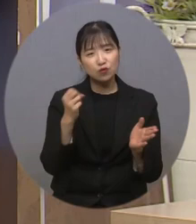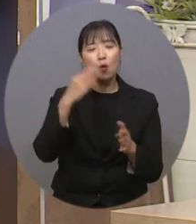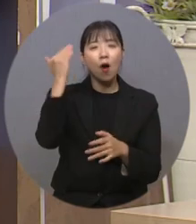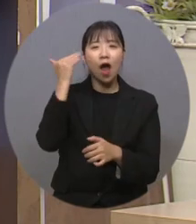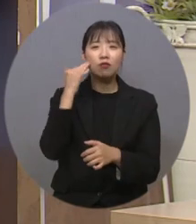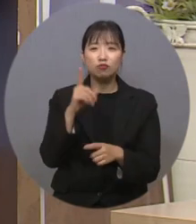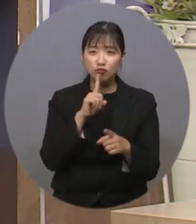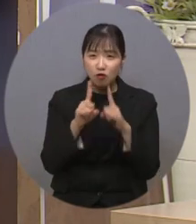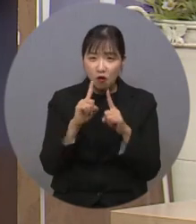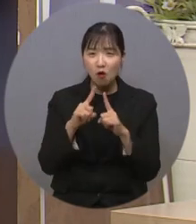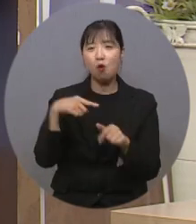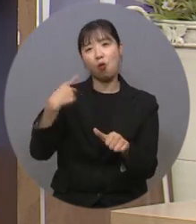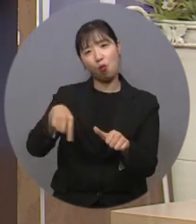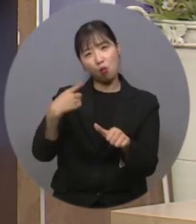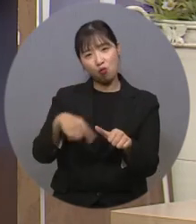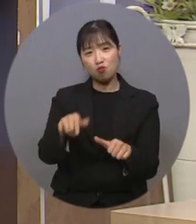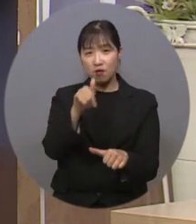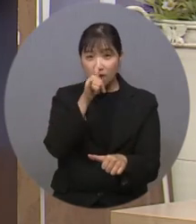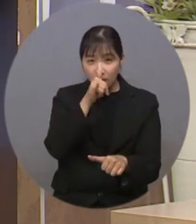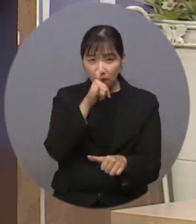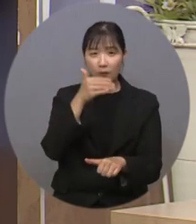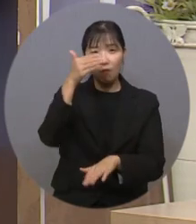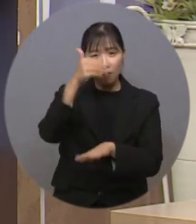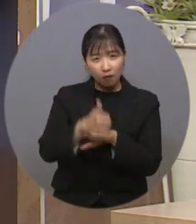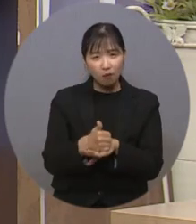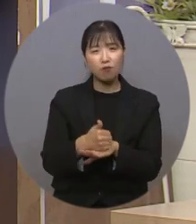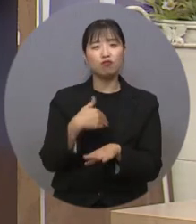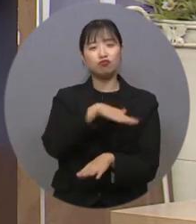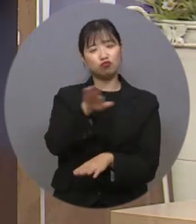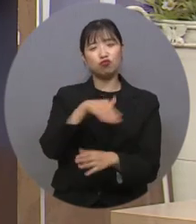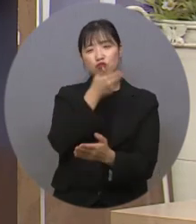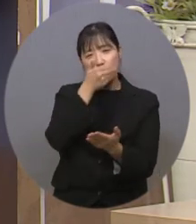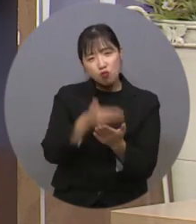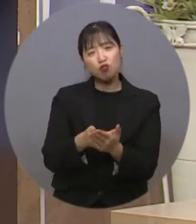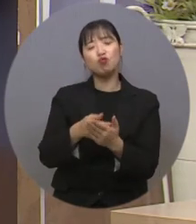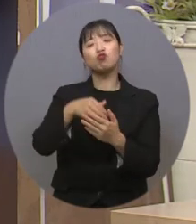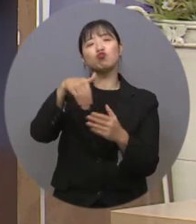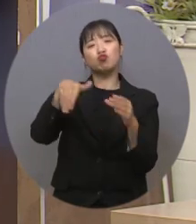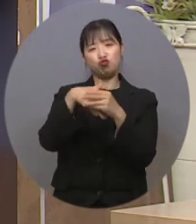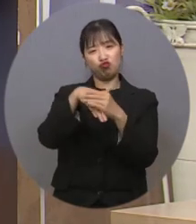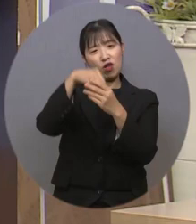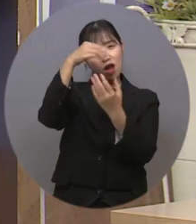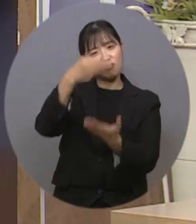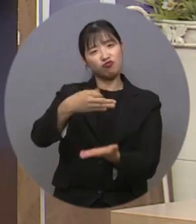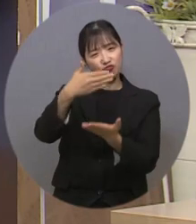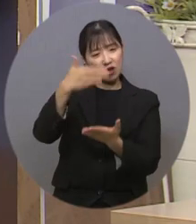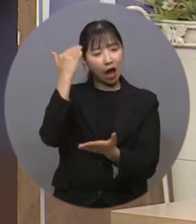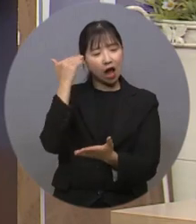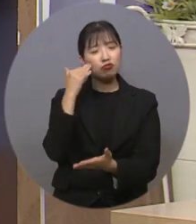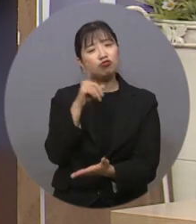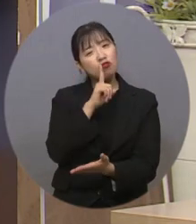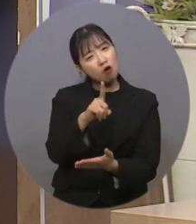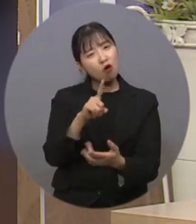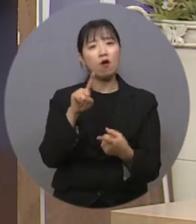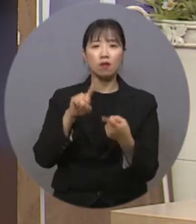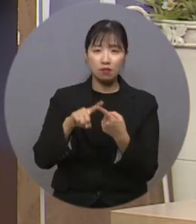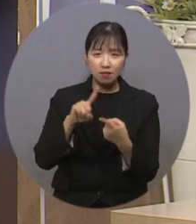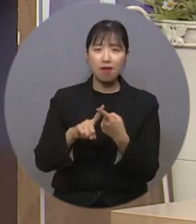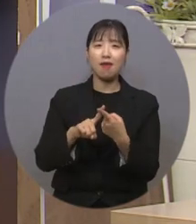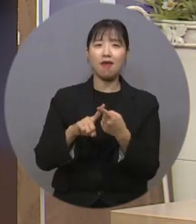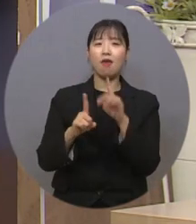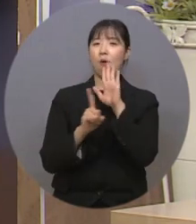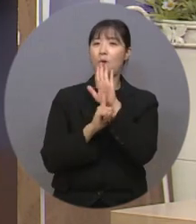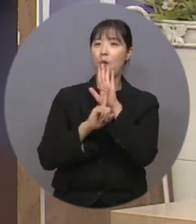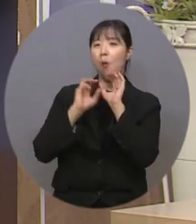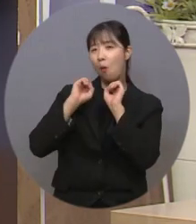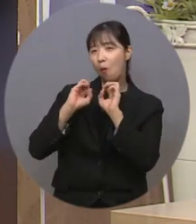한국어 교육을 하게 된다면 또 우리 또 소중한 문화 유산인 이 한국어에 대해서도 알릴 수 있는